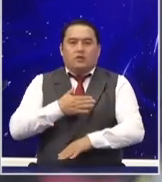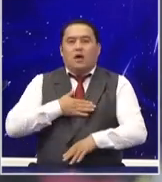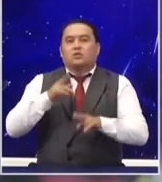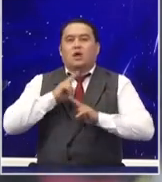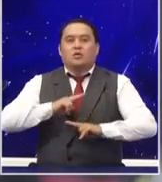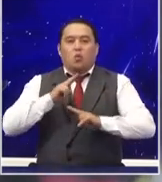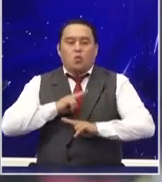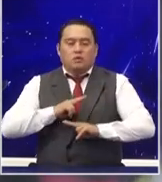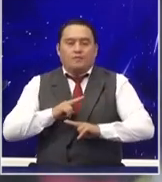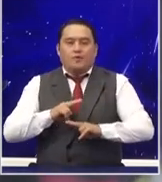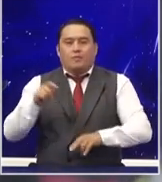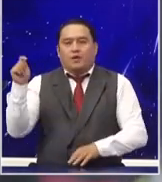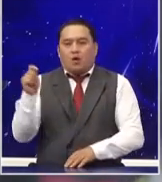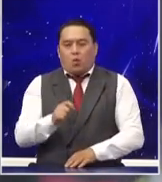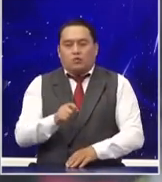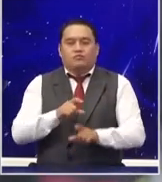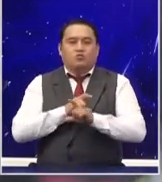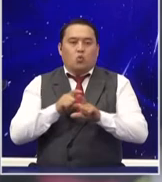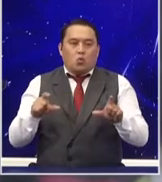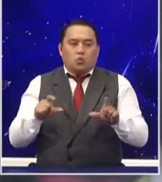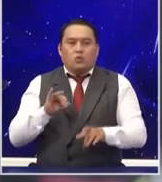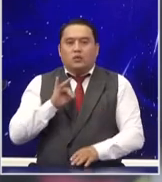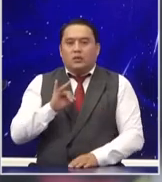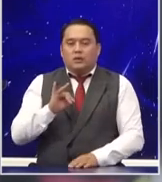сотрудники приходят в школу и,